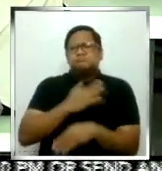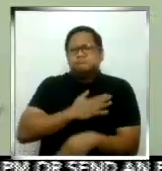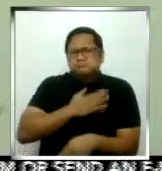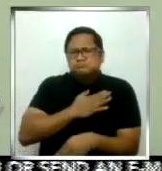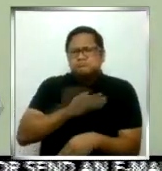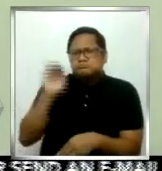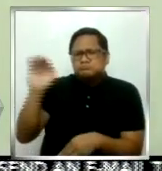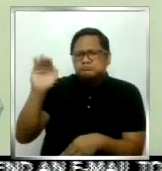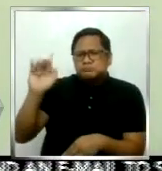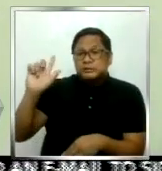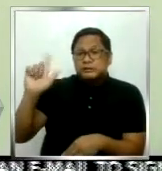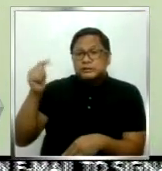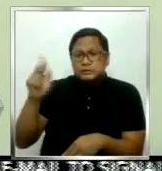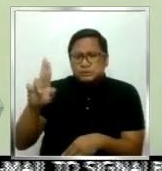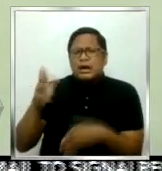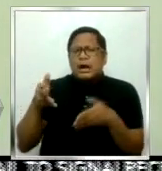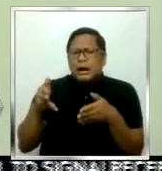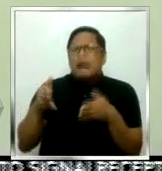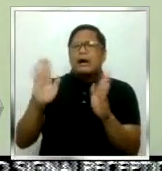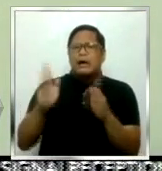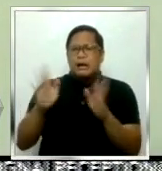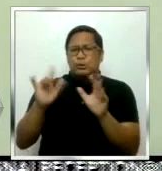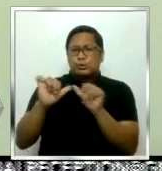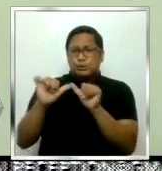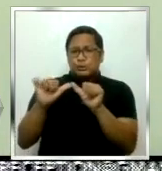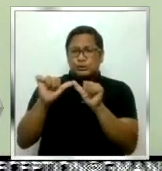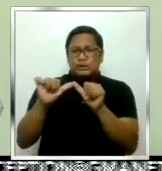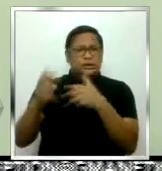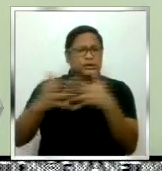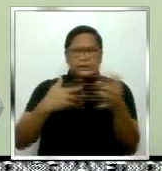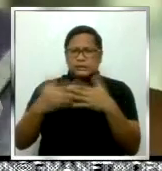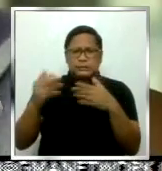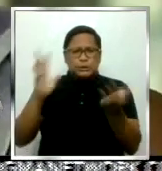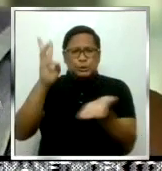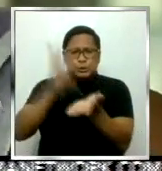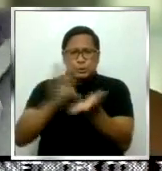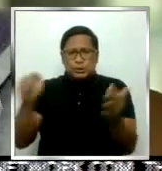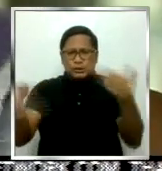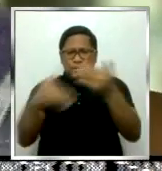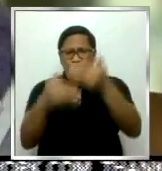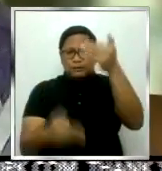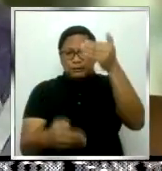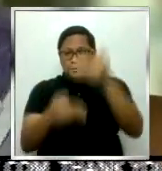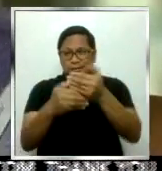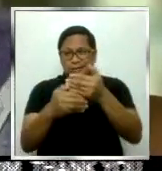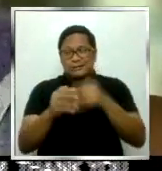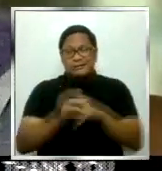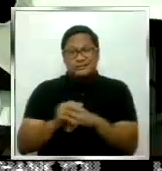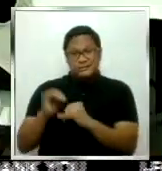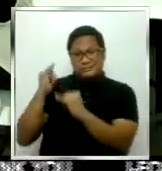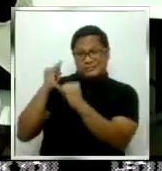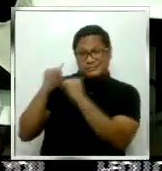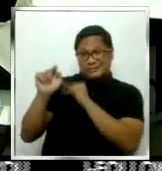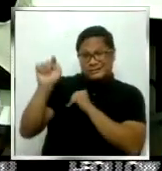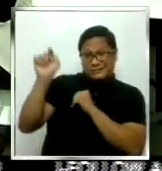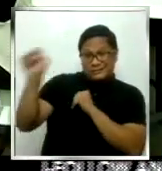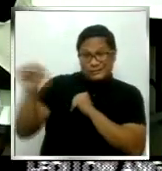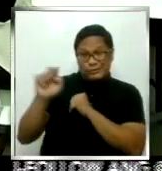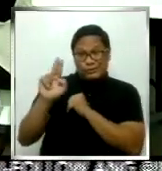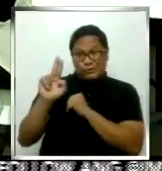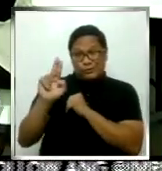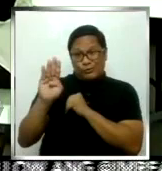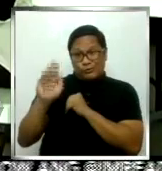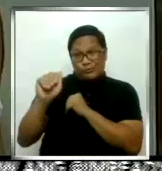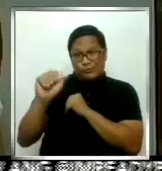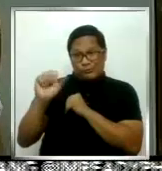naman daw pwedeng hayaan na silang magpatuloy kahit localized ECQ. Si Jimmy, nasa dulo ng Uba Street ang laundry shop, lalot ngayon pa lang silang